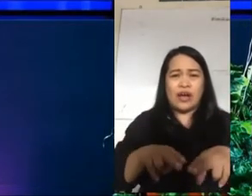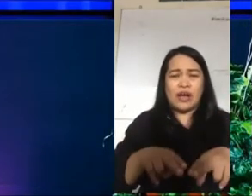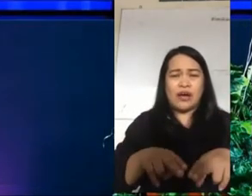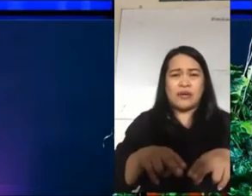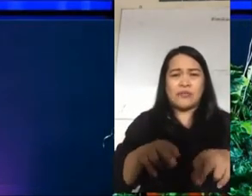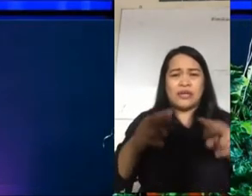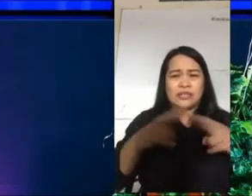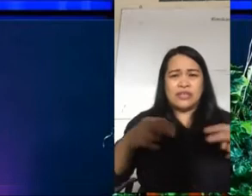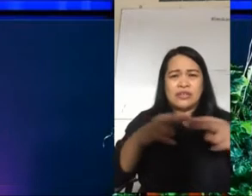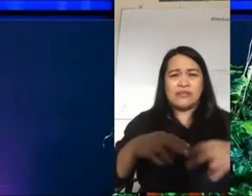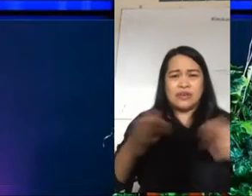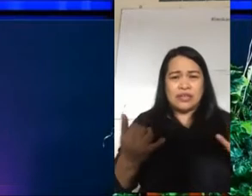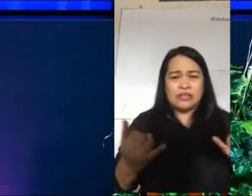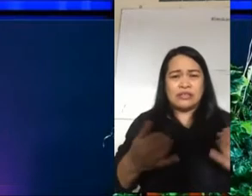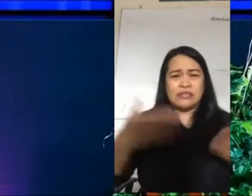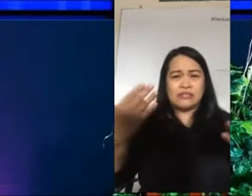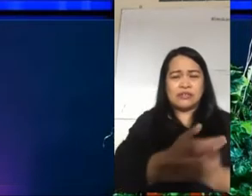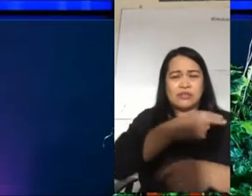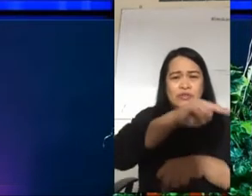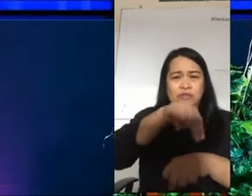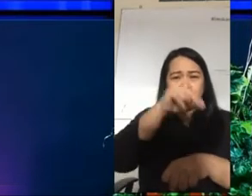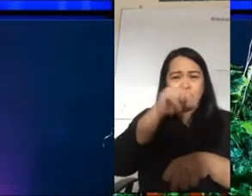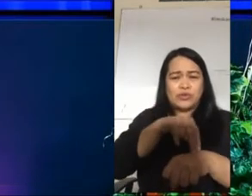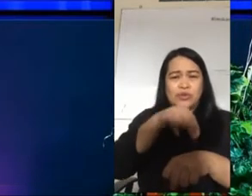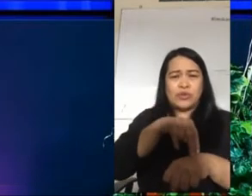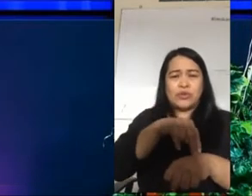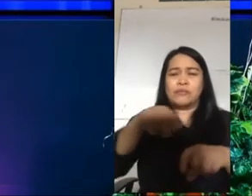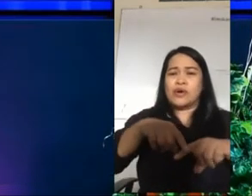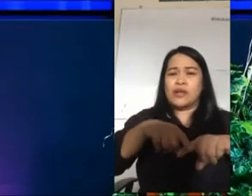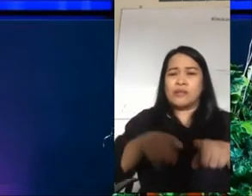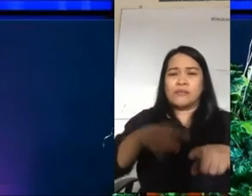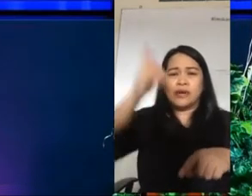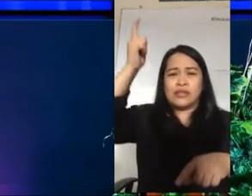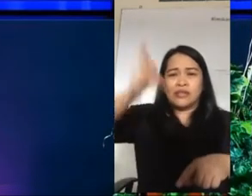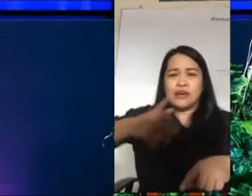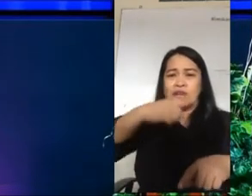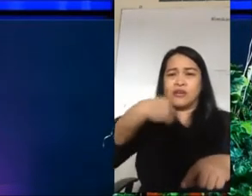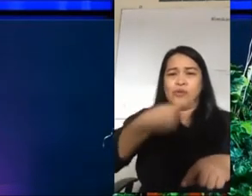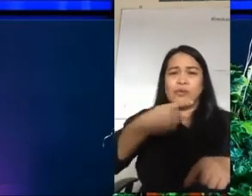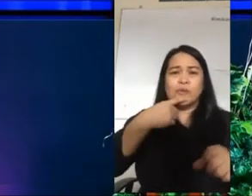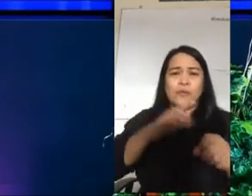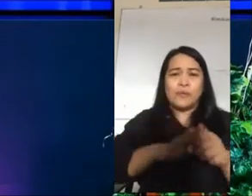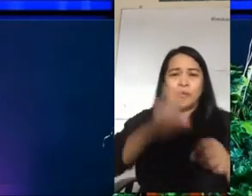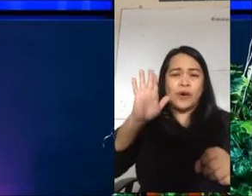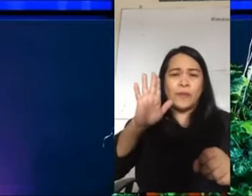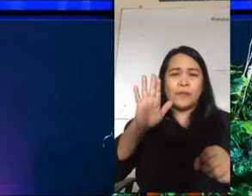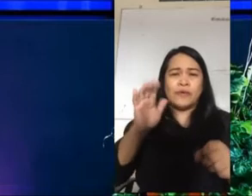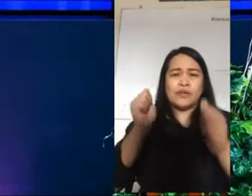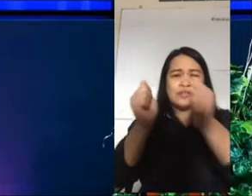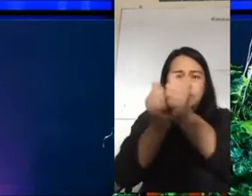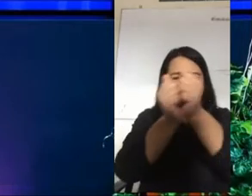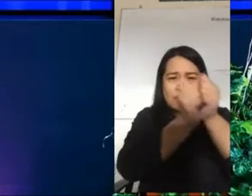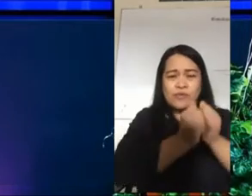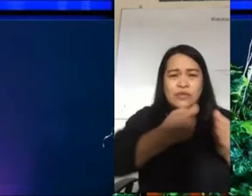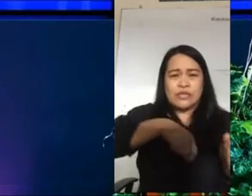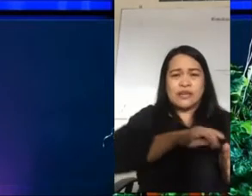ating pong bansa sa oras na ito. But still, the God who had promised to be with us is still the same